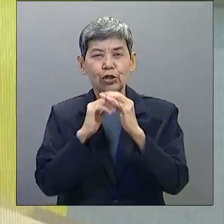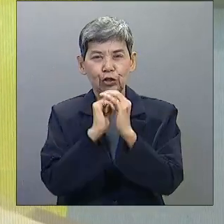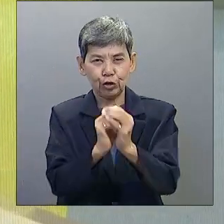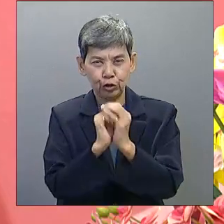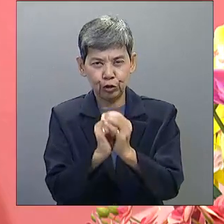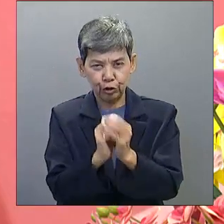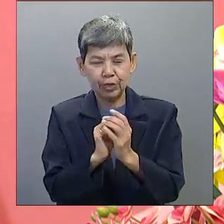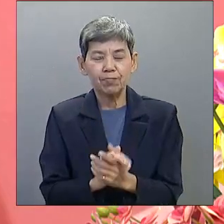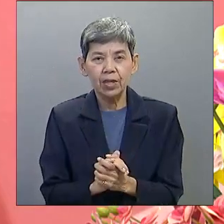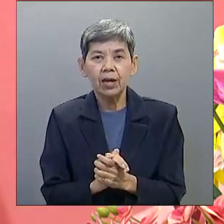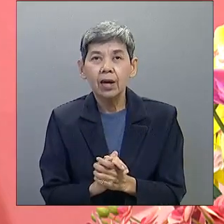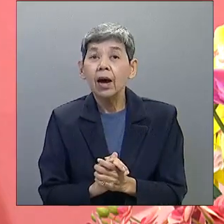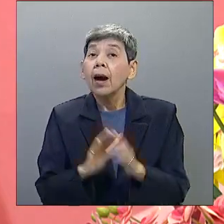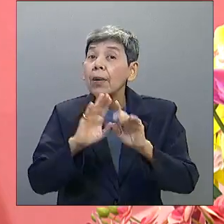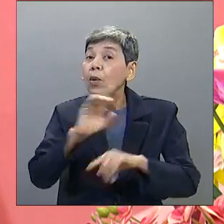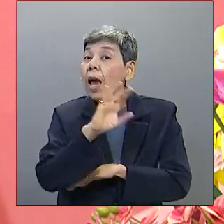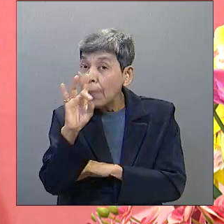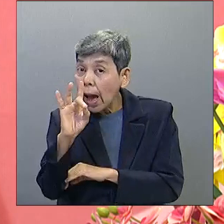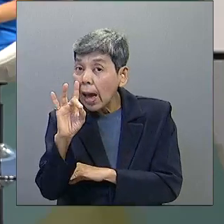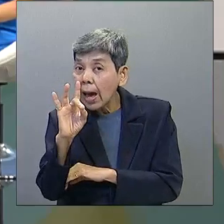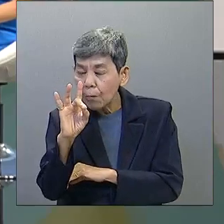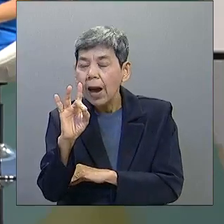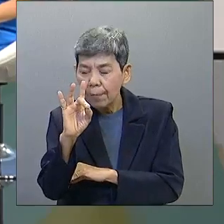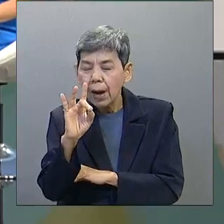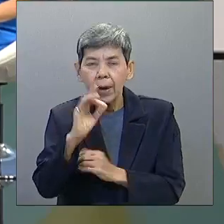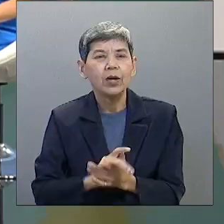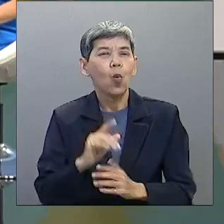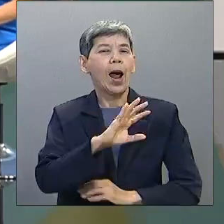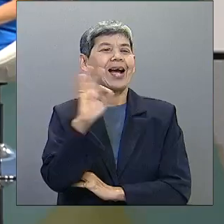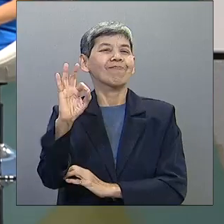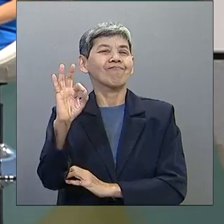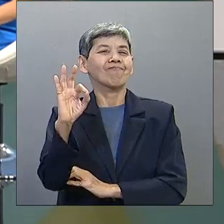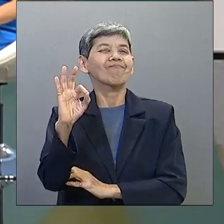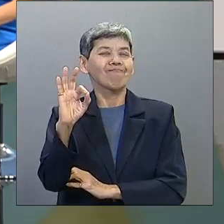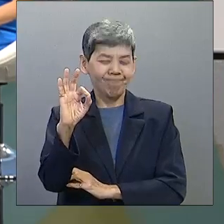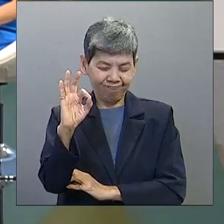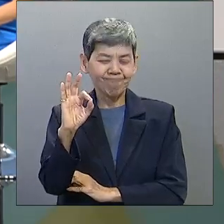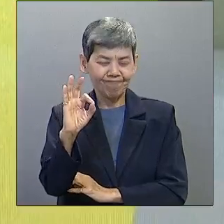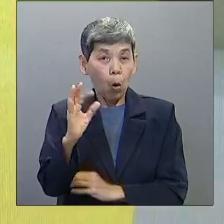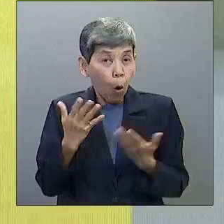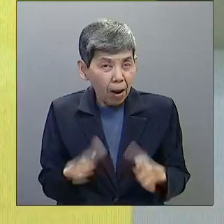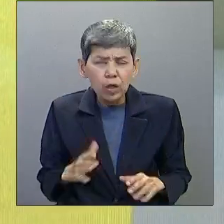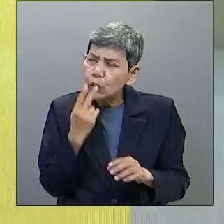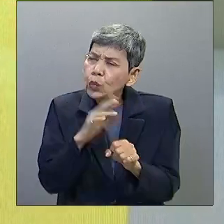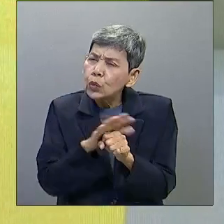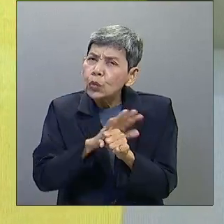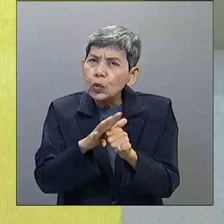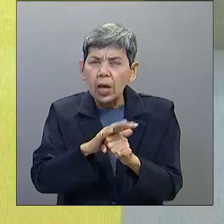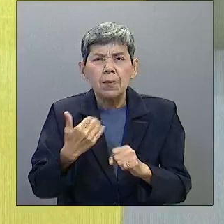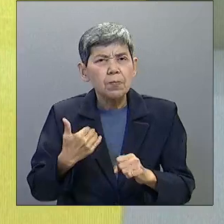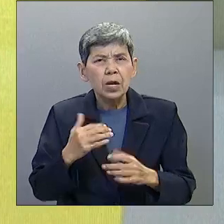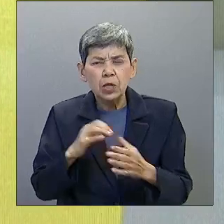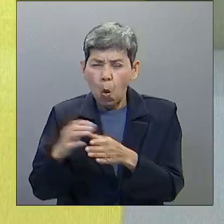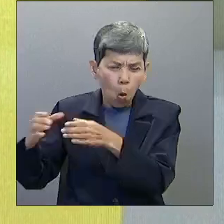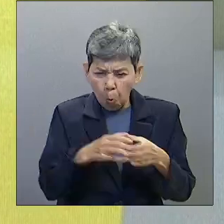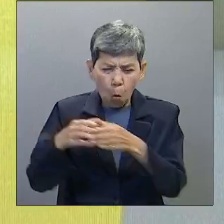ดประเทศวันที่8ใช่ไหม ใช่แล้วก็บินมาเนี่ยเมื่อวานวันที่9 เมื่อ ว ัน ถึงแล้วจริงๆไม่เยอะค่ะเพราะว่ามาตรการของเขาเนี่ยไม่ได้มาเป็นกรุ๊